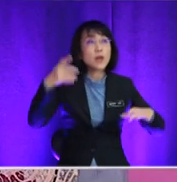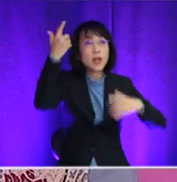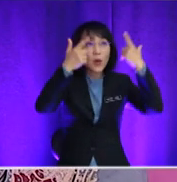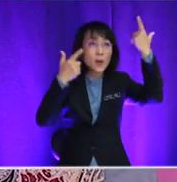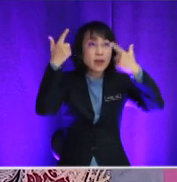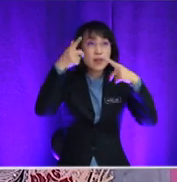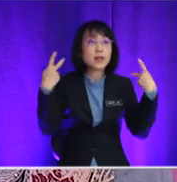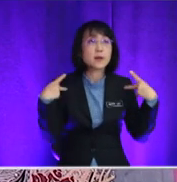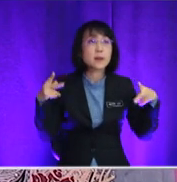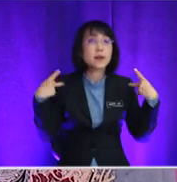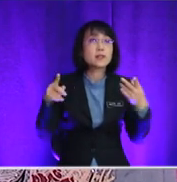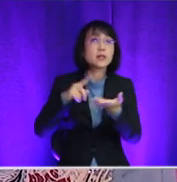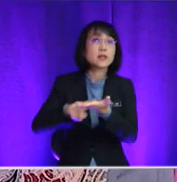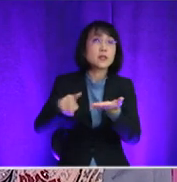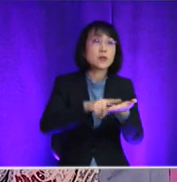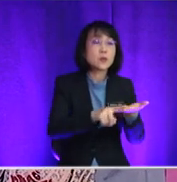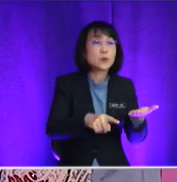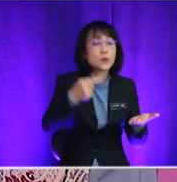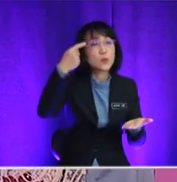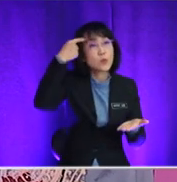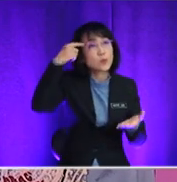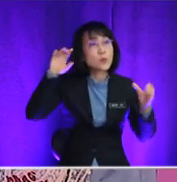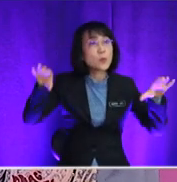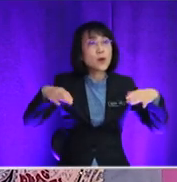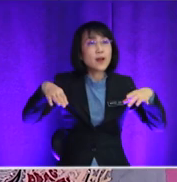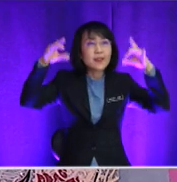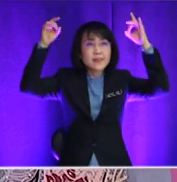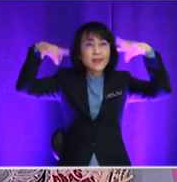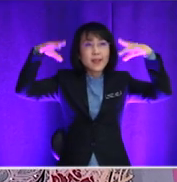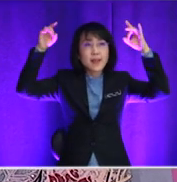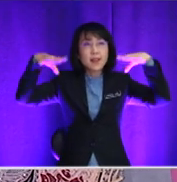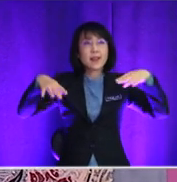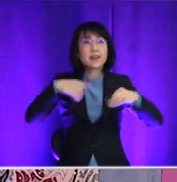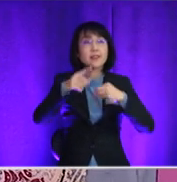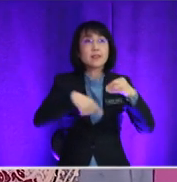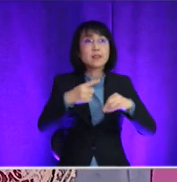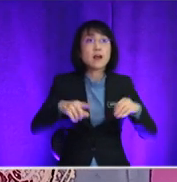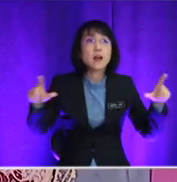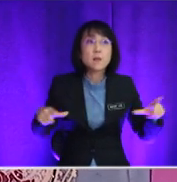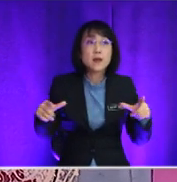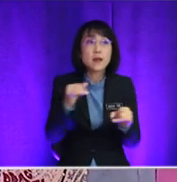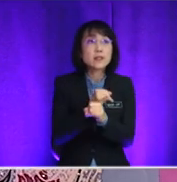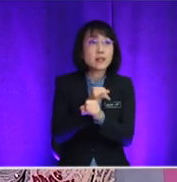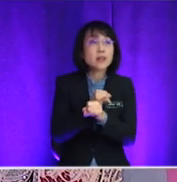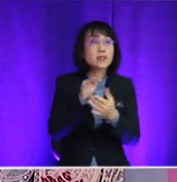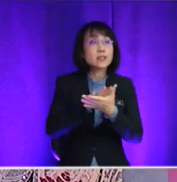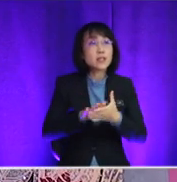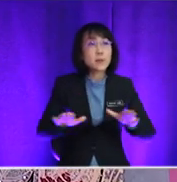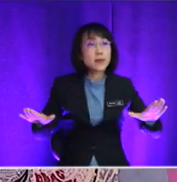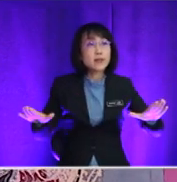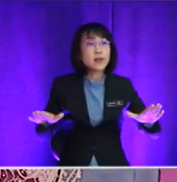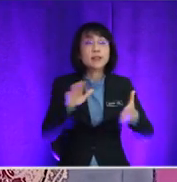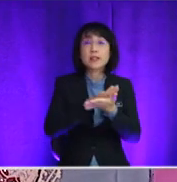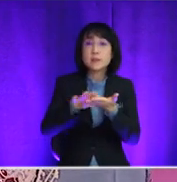amalan menjaga kebersihan dan keselamatan makanan oke di sini kalau kita lihat gambar diberikan